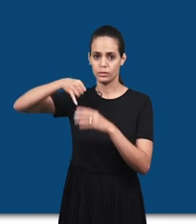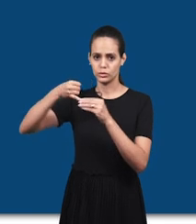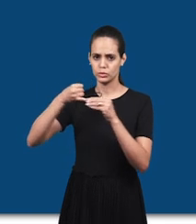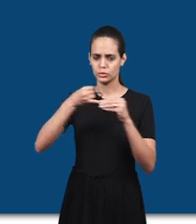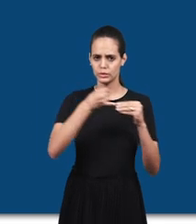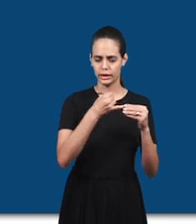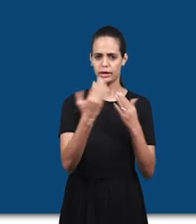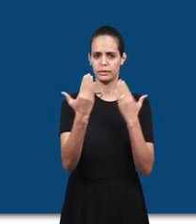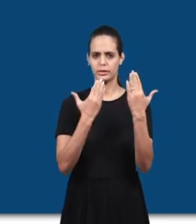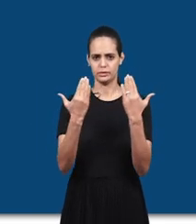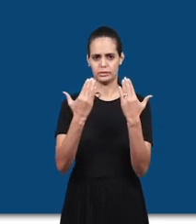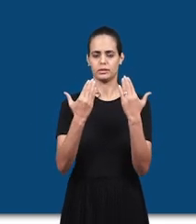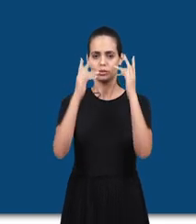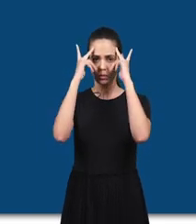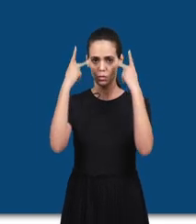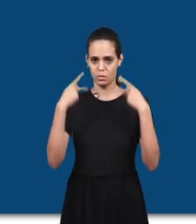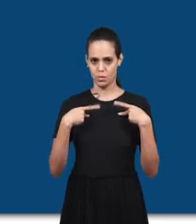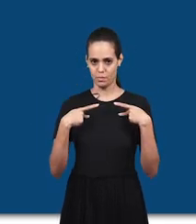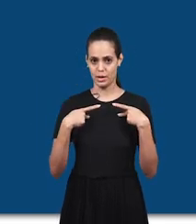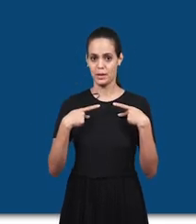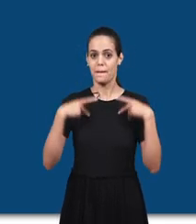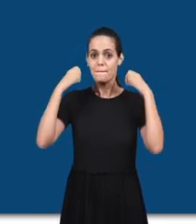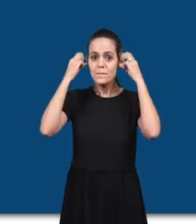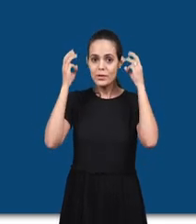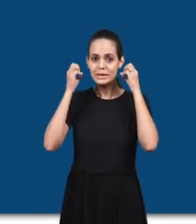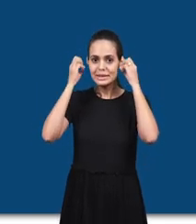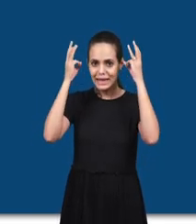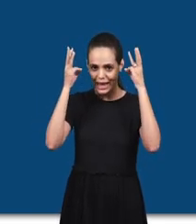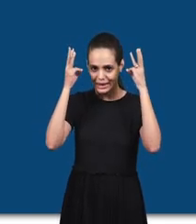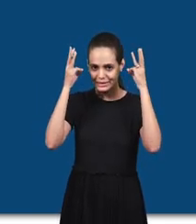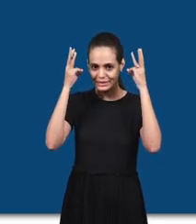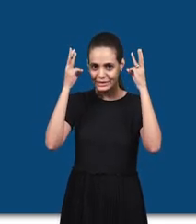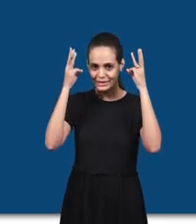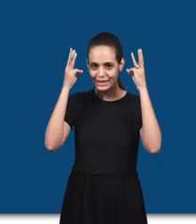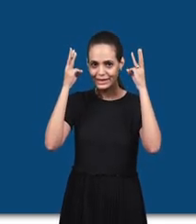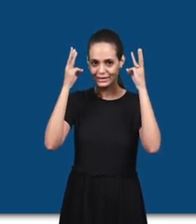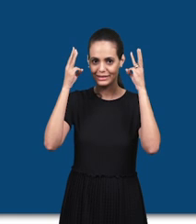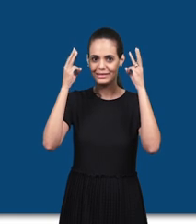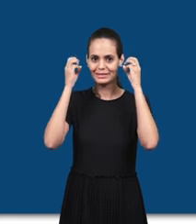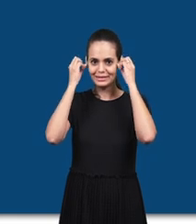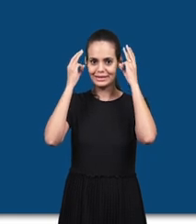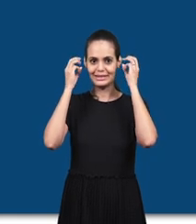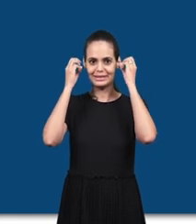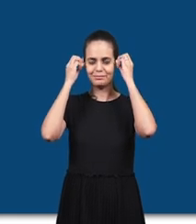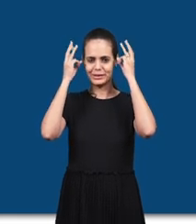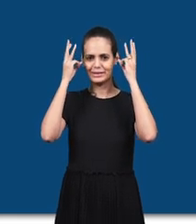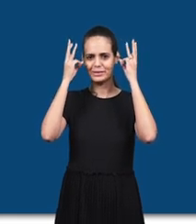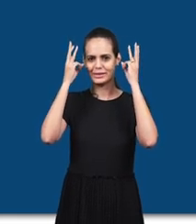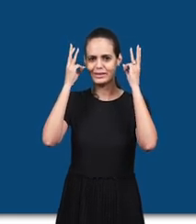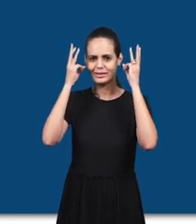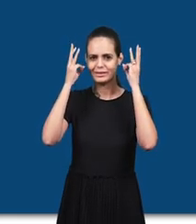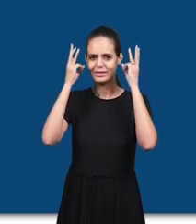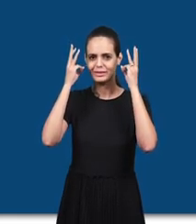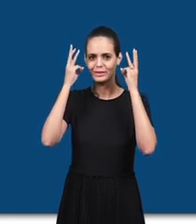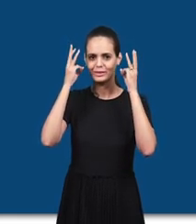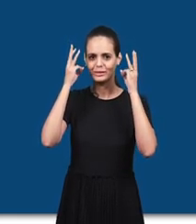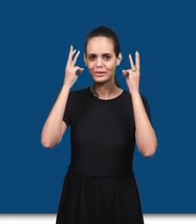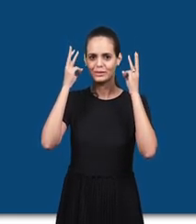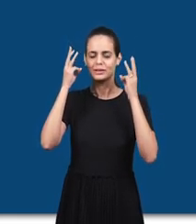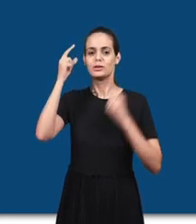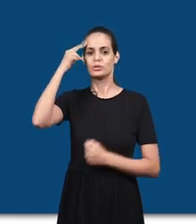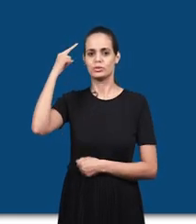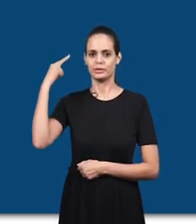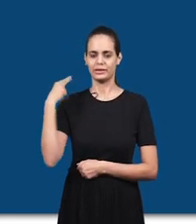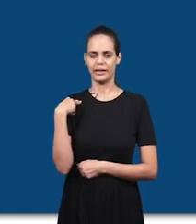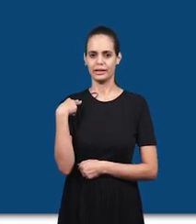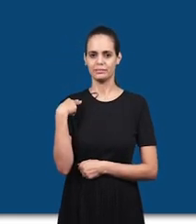prophète, sacrificateur et homme. Voyez bien, nous allons retrouver les figures de José comme l'homme, Moïse le